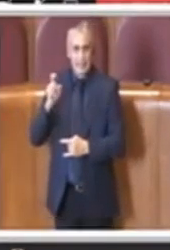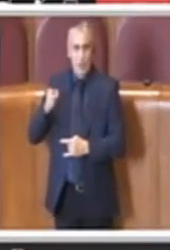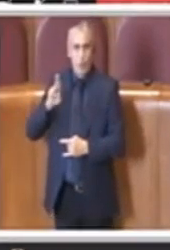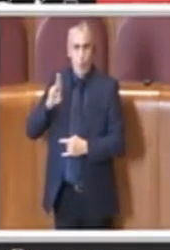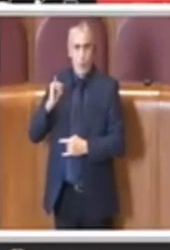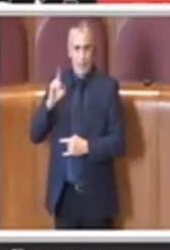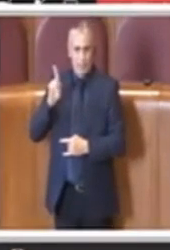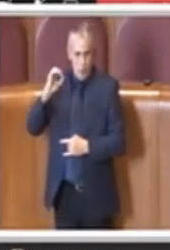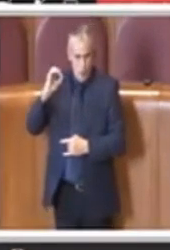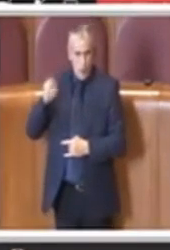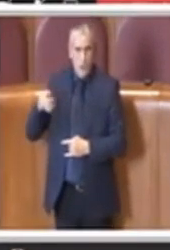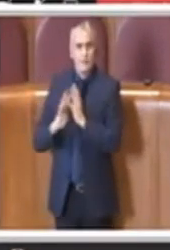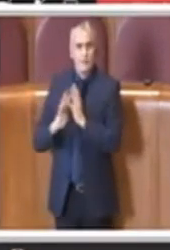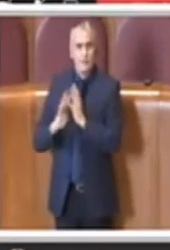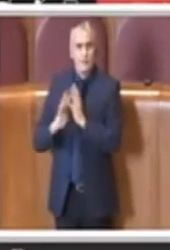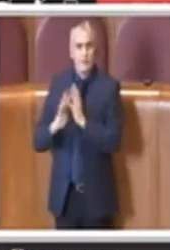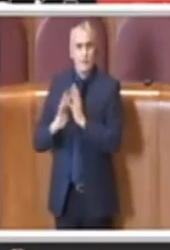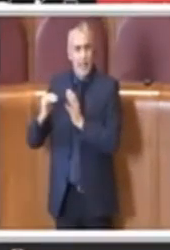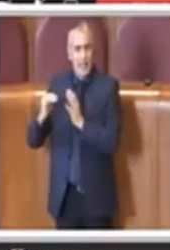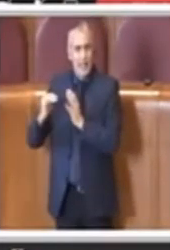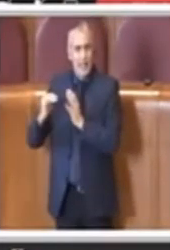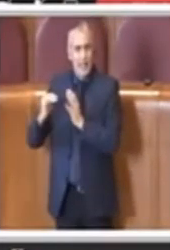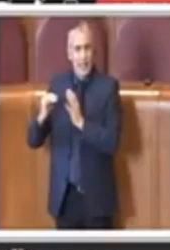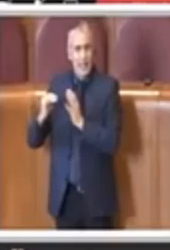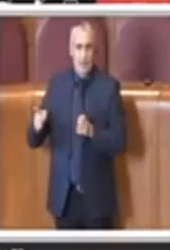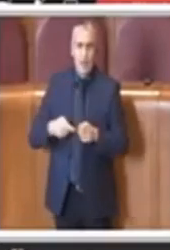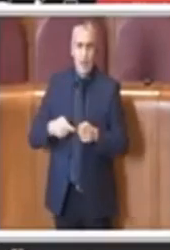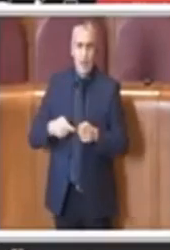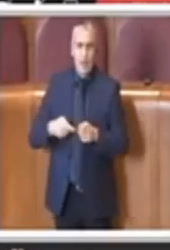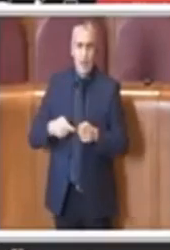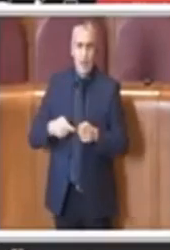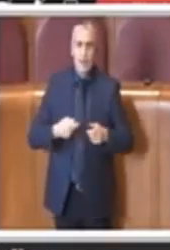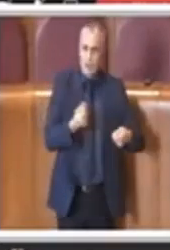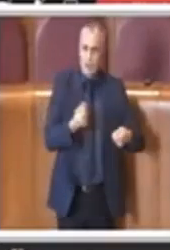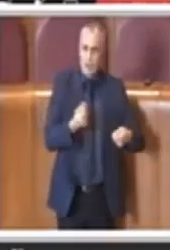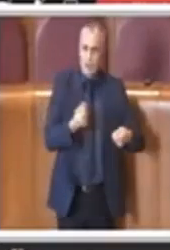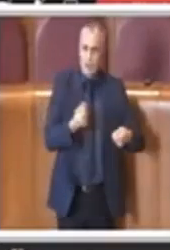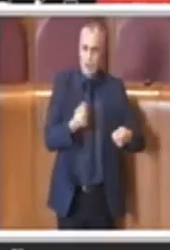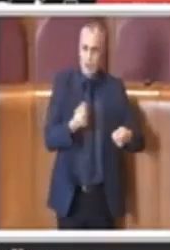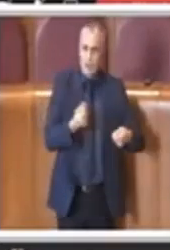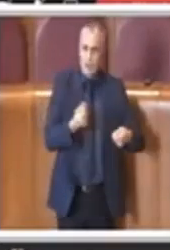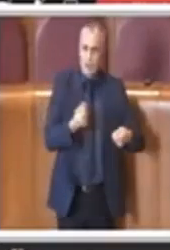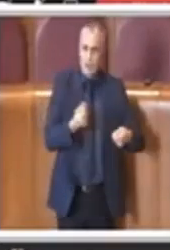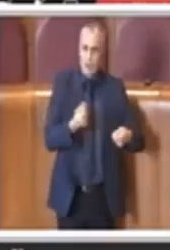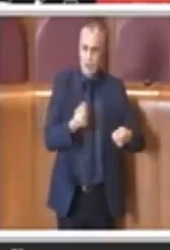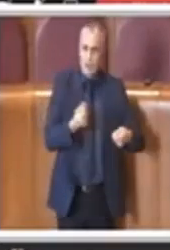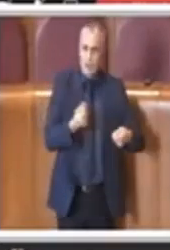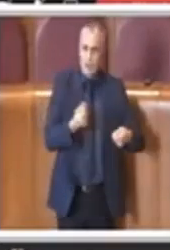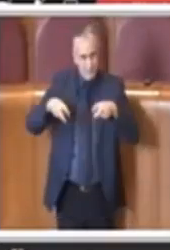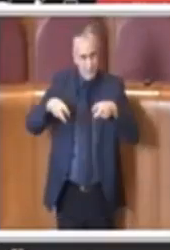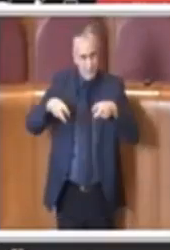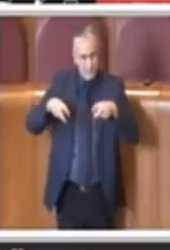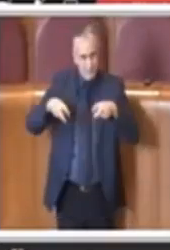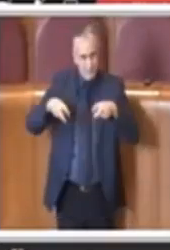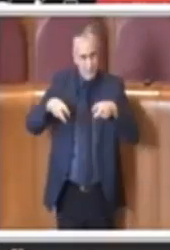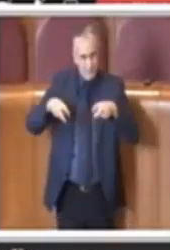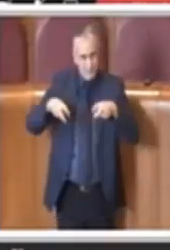corta all'interno di un mercato appunto agricolo che comunque sta subendo un